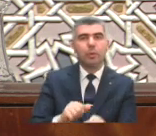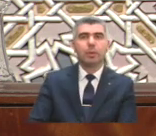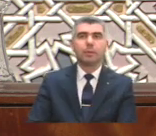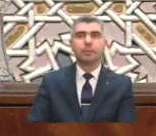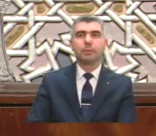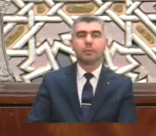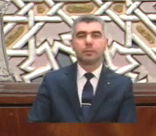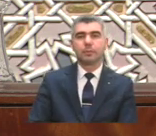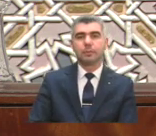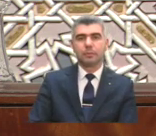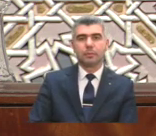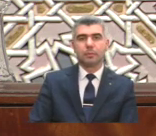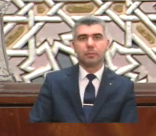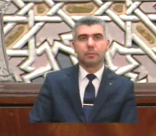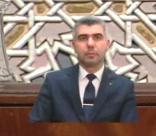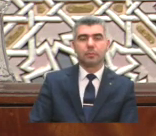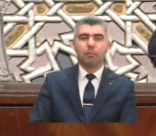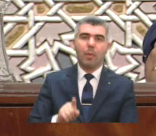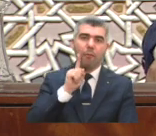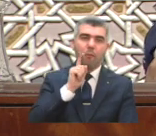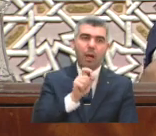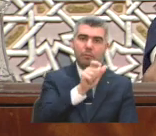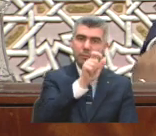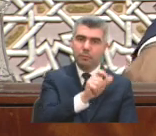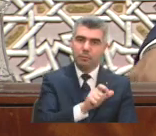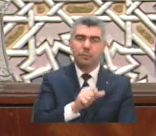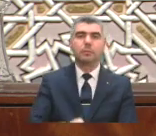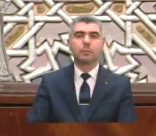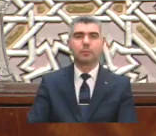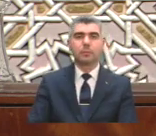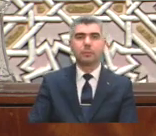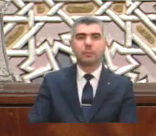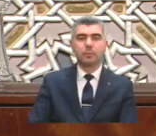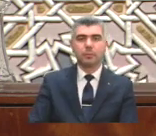الاجتماعي. تفضلوا السيدة النائبة المحترمة.